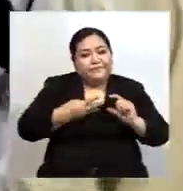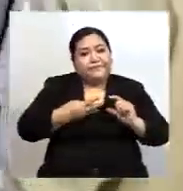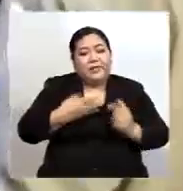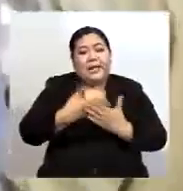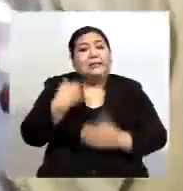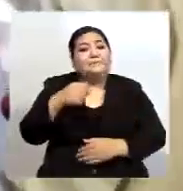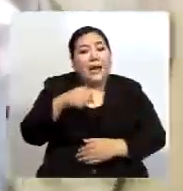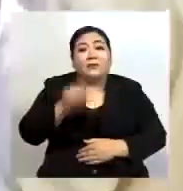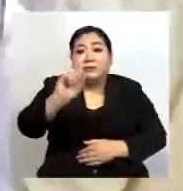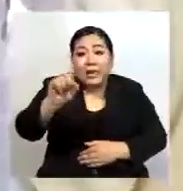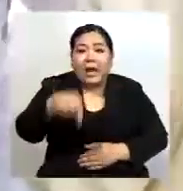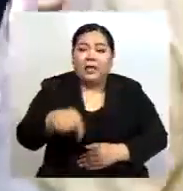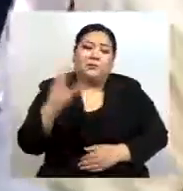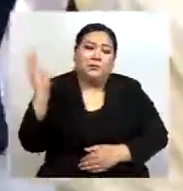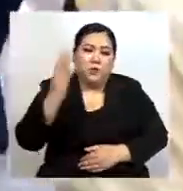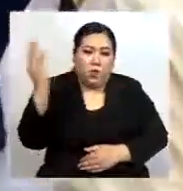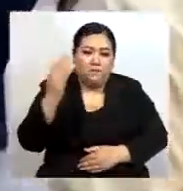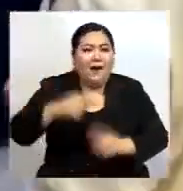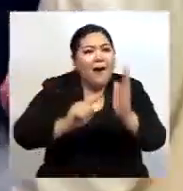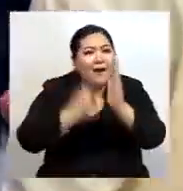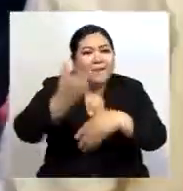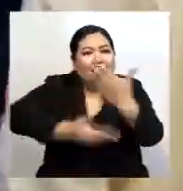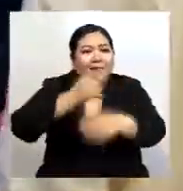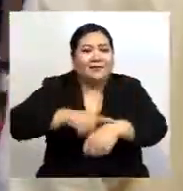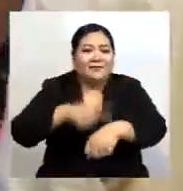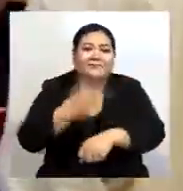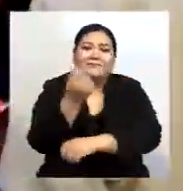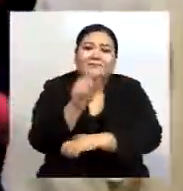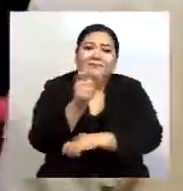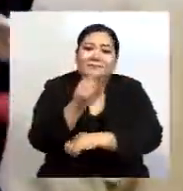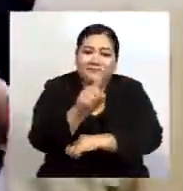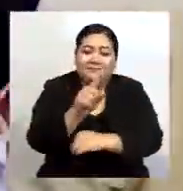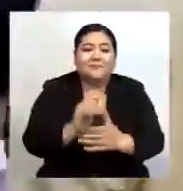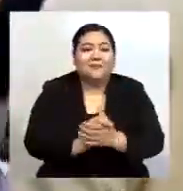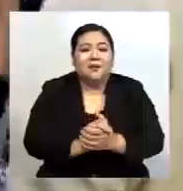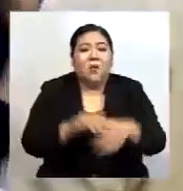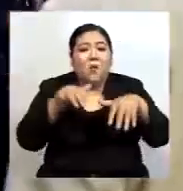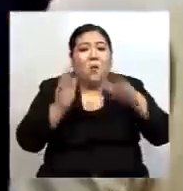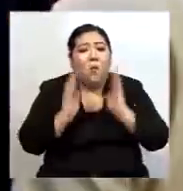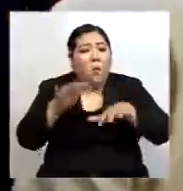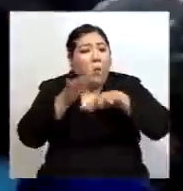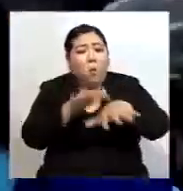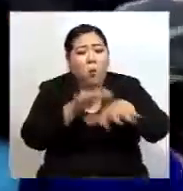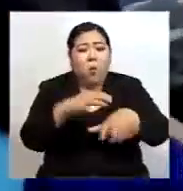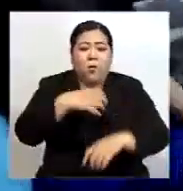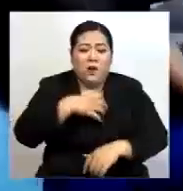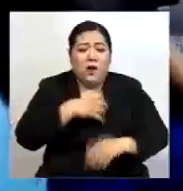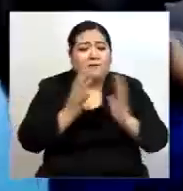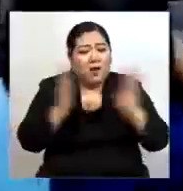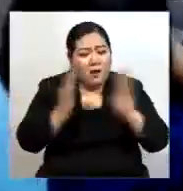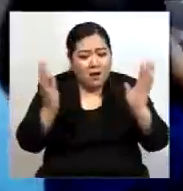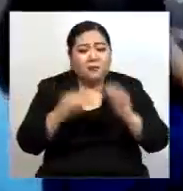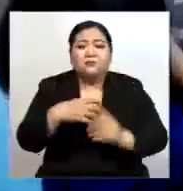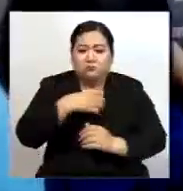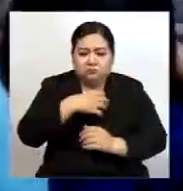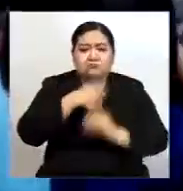อยู่ย่านสีลมค่ะไปขายมาตั้งแต่ช่วงเวลา11นาฬิกาที่ผ่านมาคือเรียกว่าคนมีความต้องการมากแล้วก็อยาก